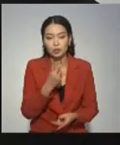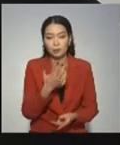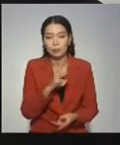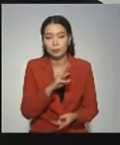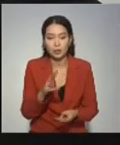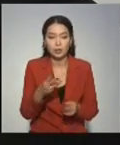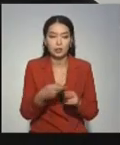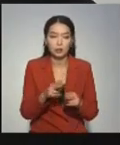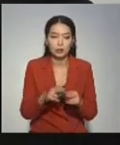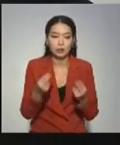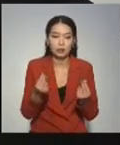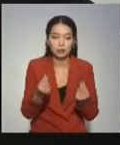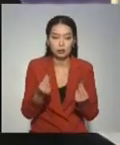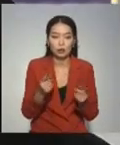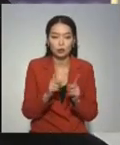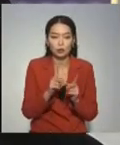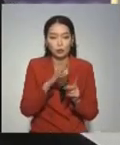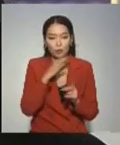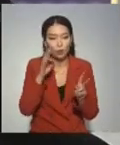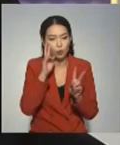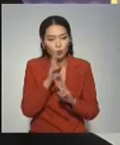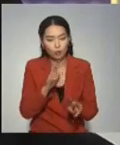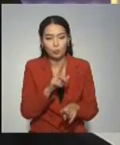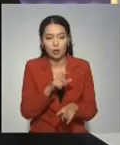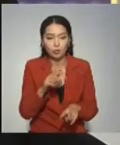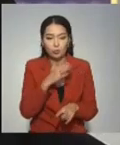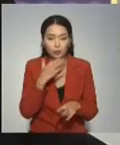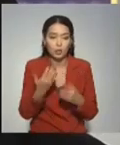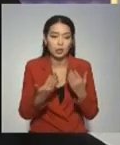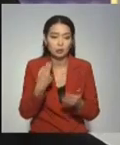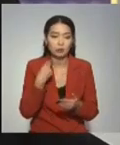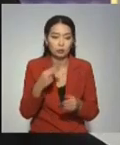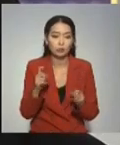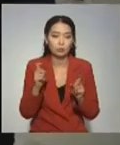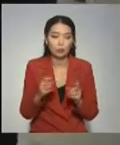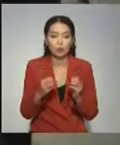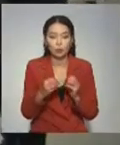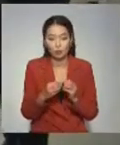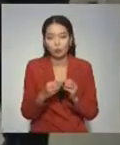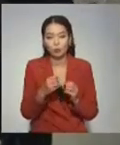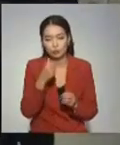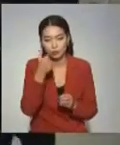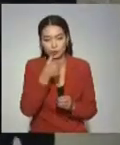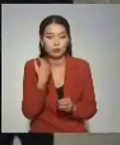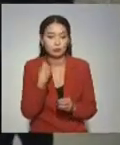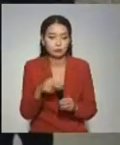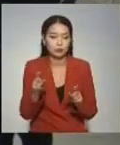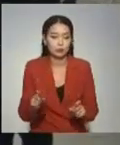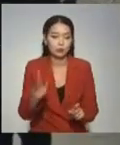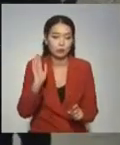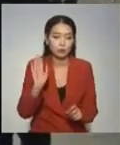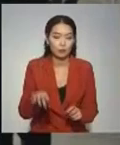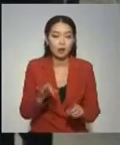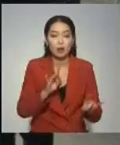сумма, одан да білмей жатқан адамдар көп. Либо түрмеге отырсын. Минимум 10 жыл алып кетсін. Әлеуметтік желдегі жарнамаға